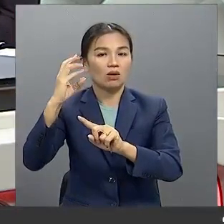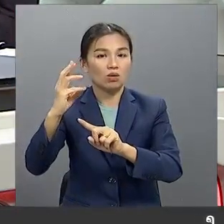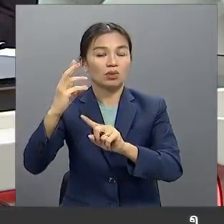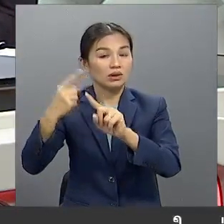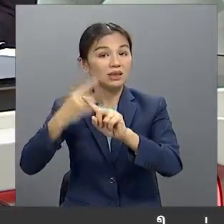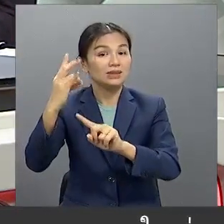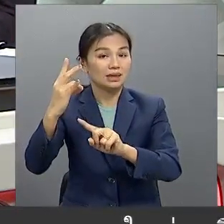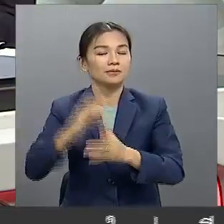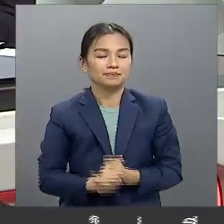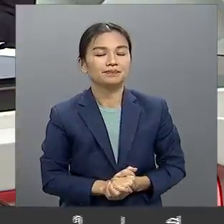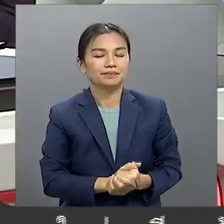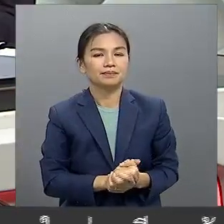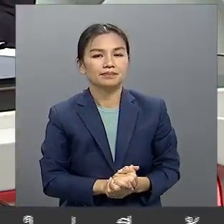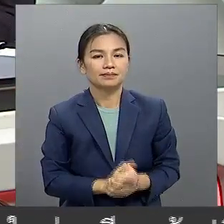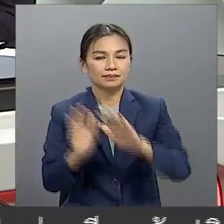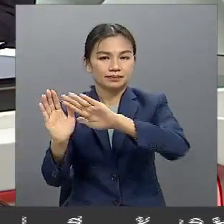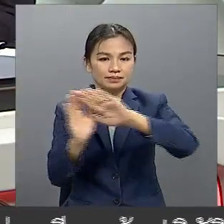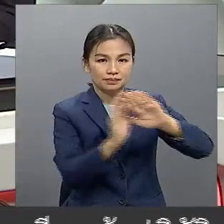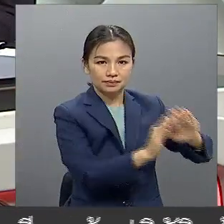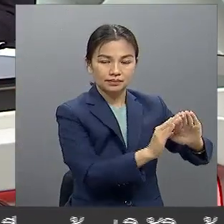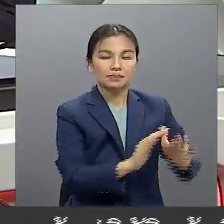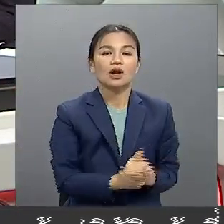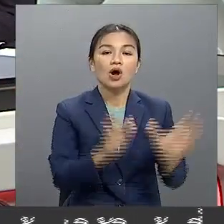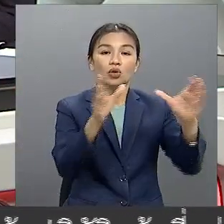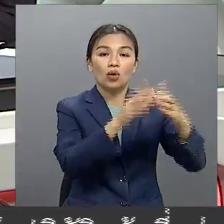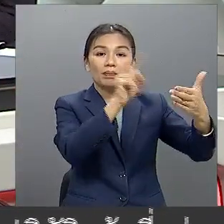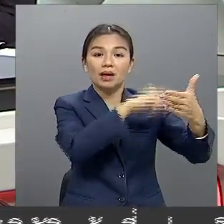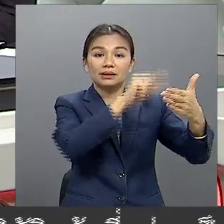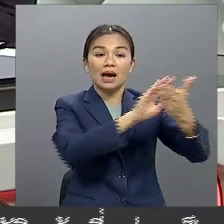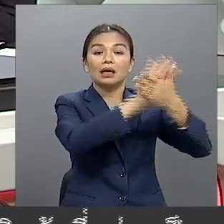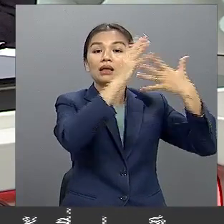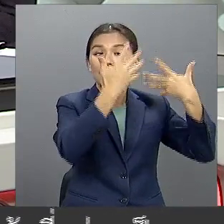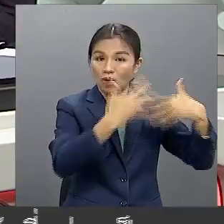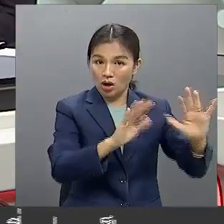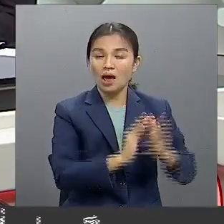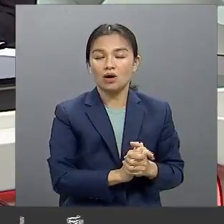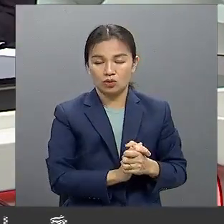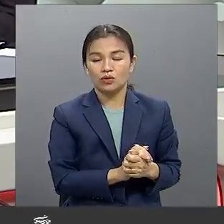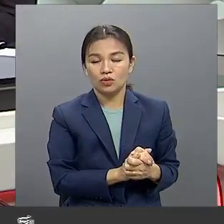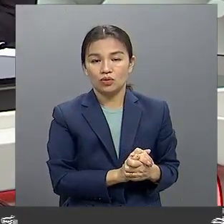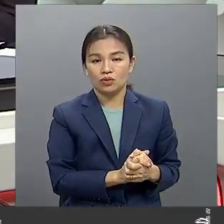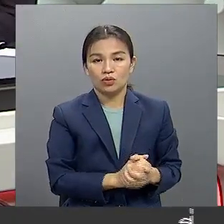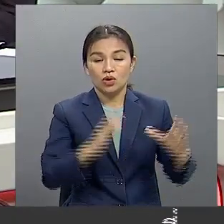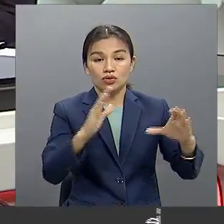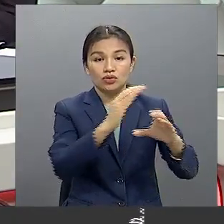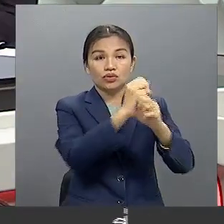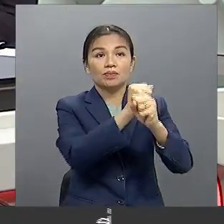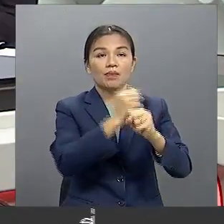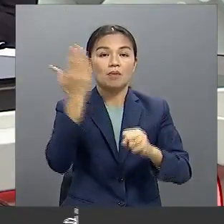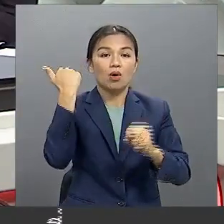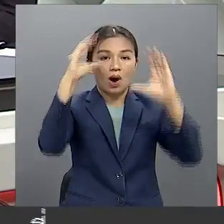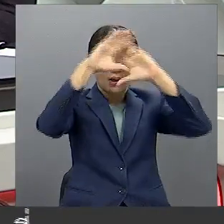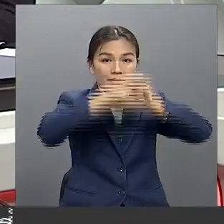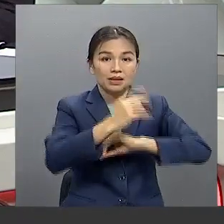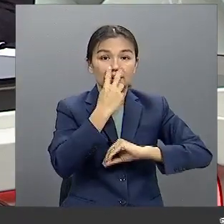การเลือกตั้งสมาชิกสภาเทศบาลและนายกเทศมนตรีจบสิ้นไปแล้วนะคะและผลคะแนนที่ออกมาตั้งแต่เมื่อคืนก็พบว่าทางจังหวัดภาคใต้นั้